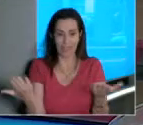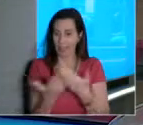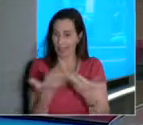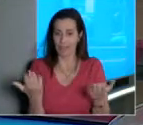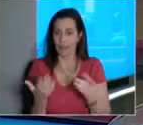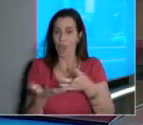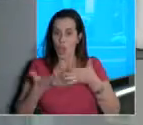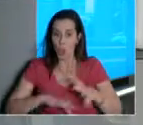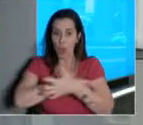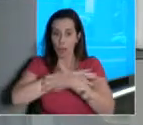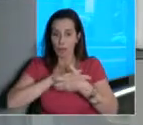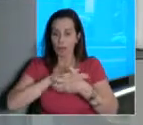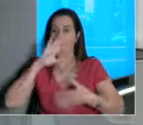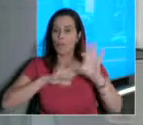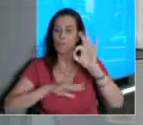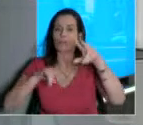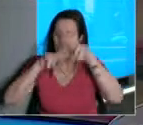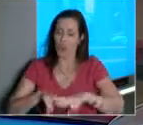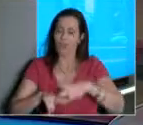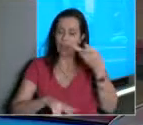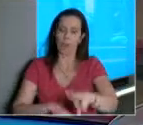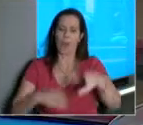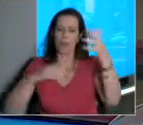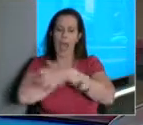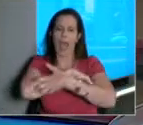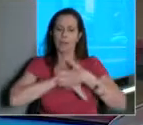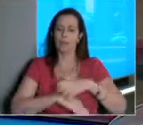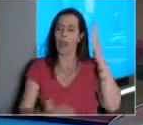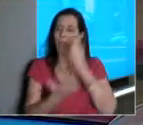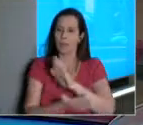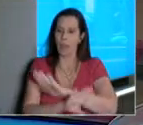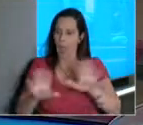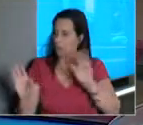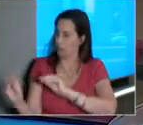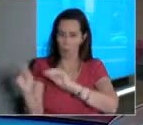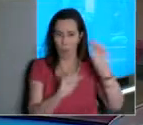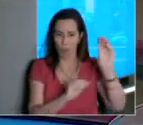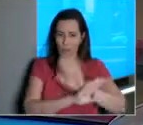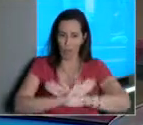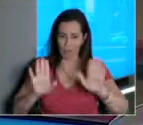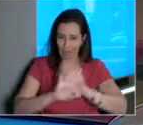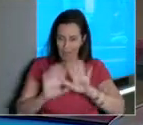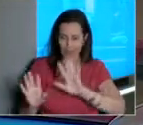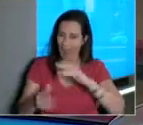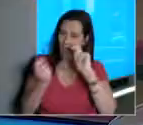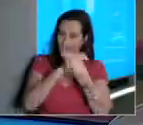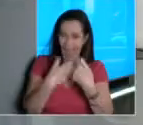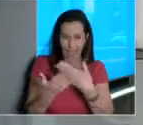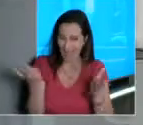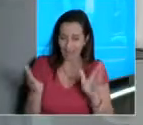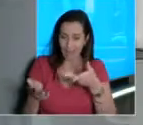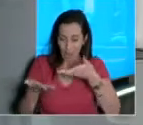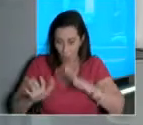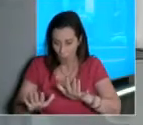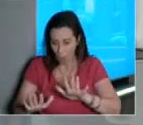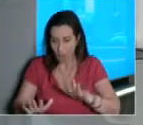המוביליות... נולדת אני, רוב הסיכויים שאתה תמות אני. המוביליות בישראל מאוד גבוהה. אין מוביליות... ביחס למערב. בוא, אין מוביליות חברתית בישראל. כן,